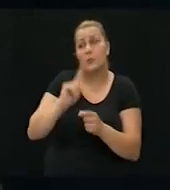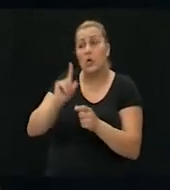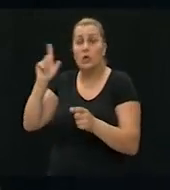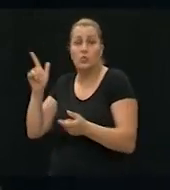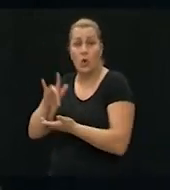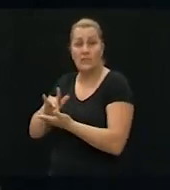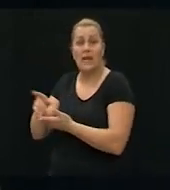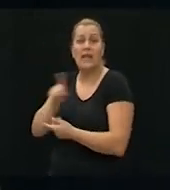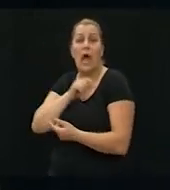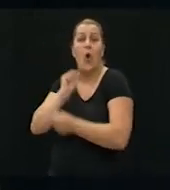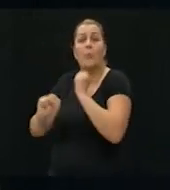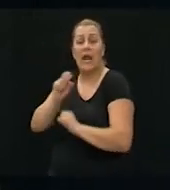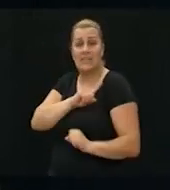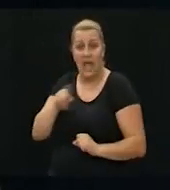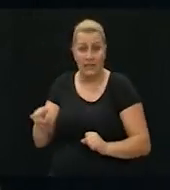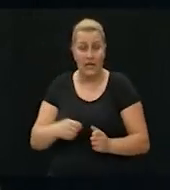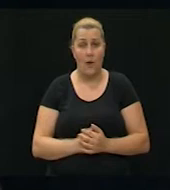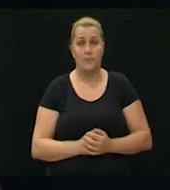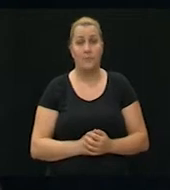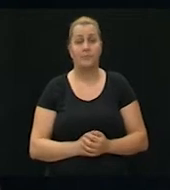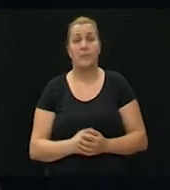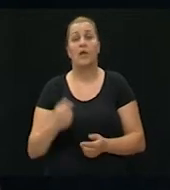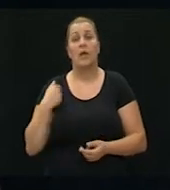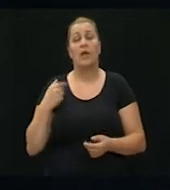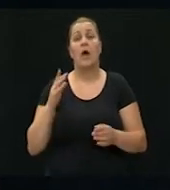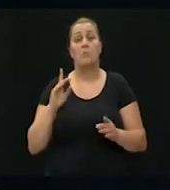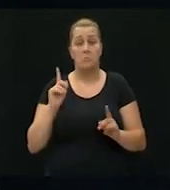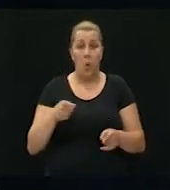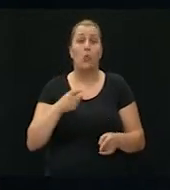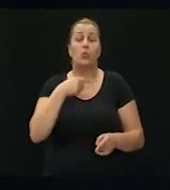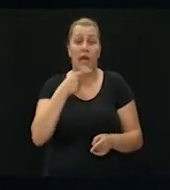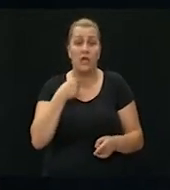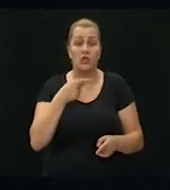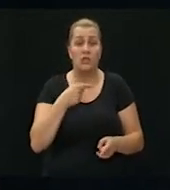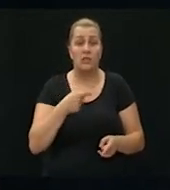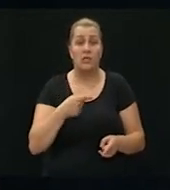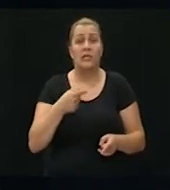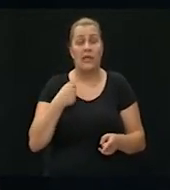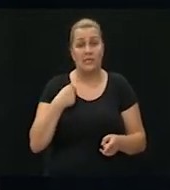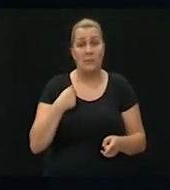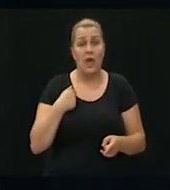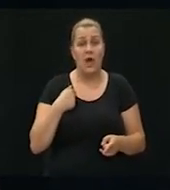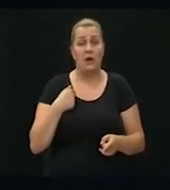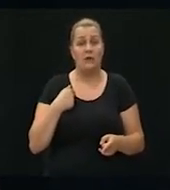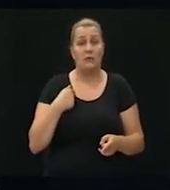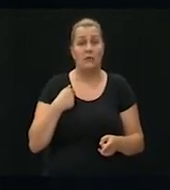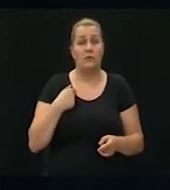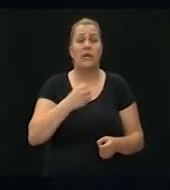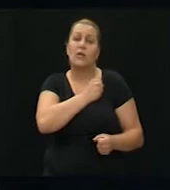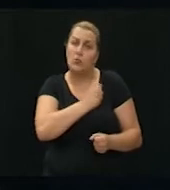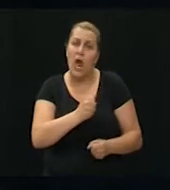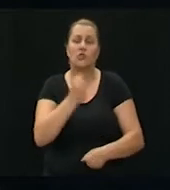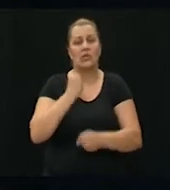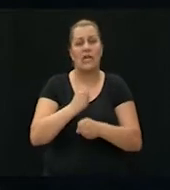strani, bio sam u Zadru, u obrani grada Zadra i mogu se ne pohvaliti, nego mogu reći da sam onaj časno i